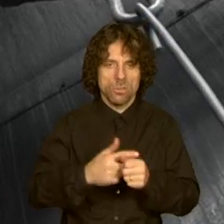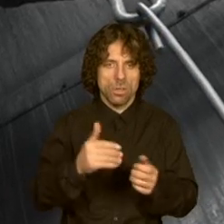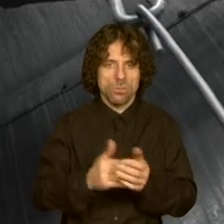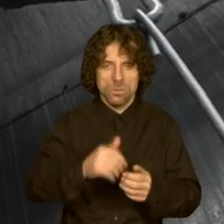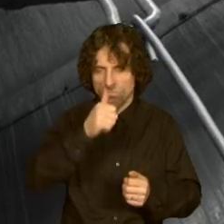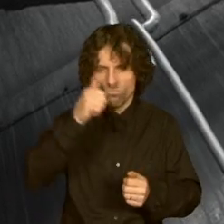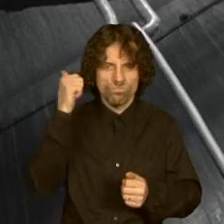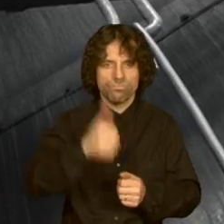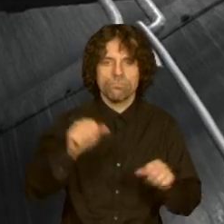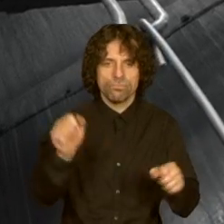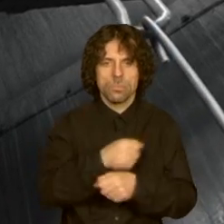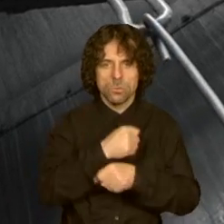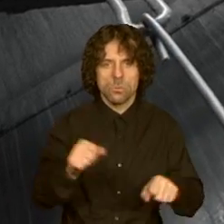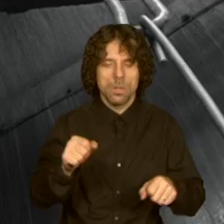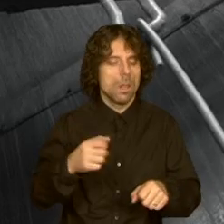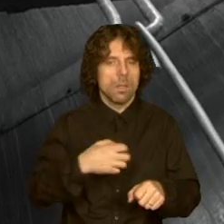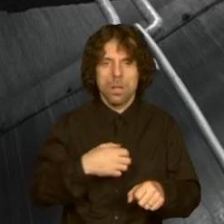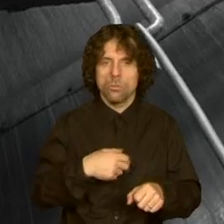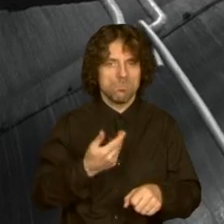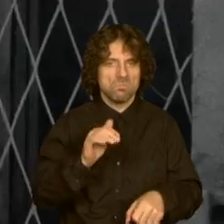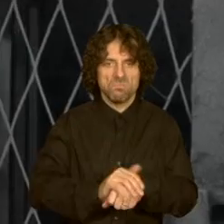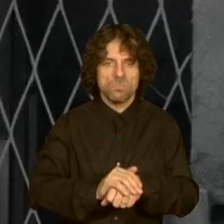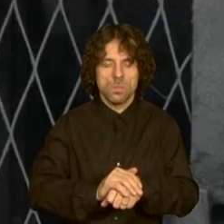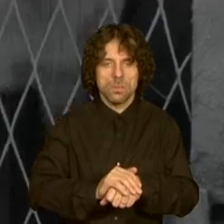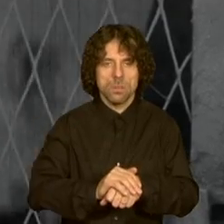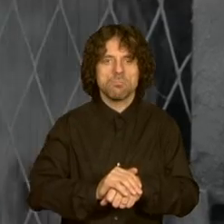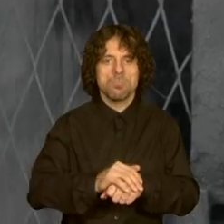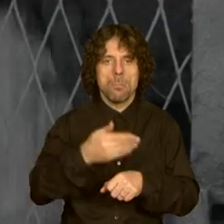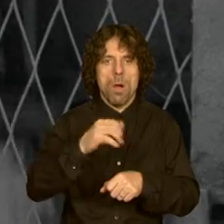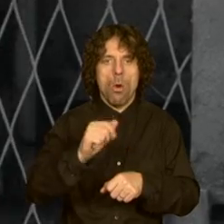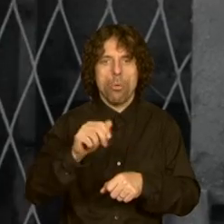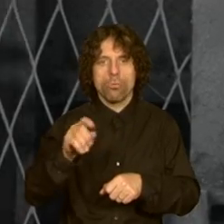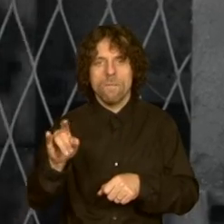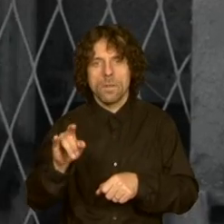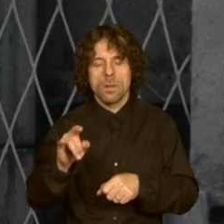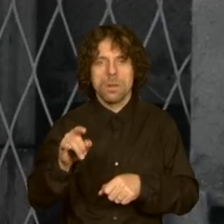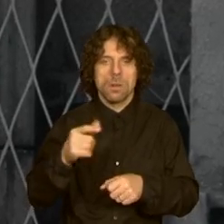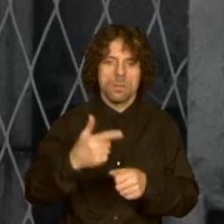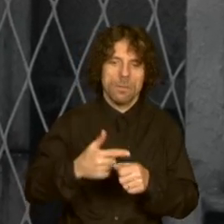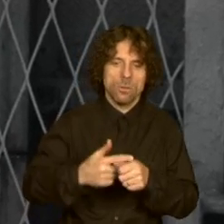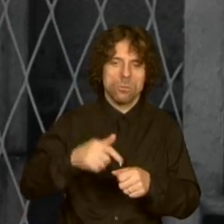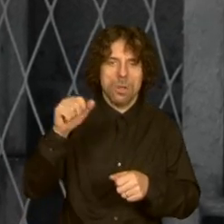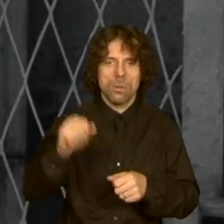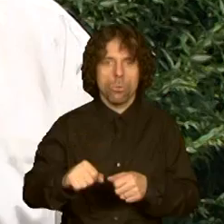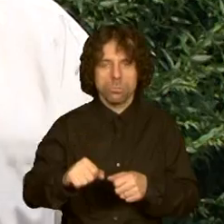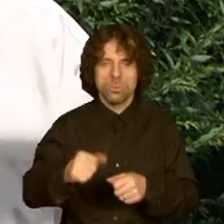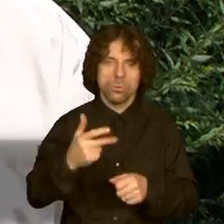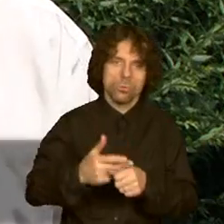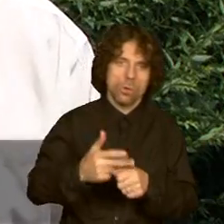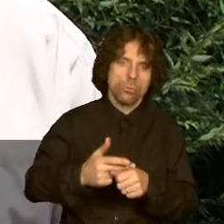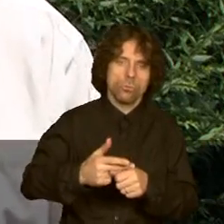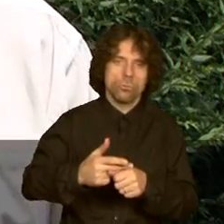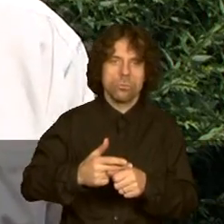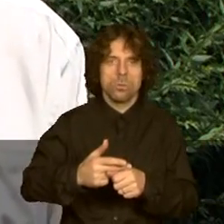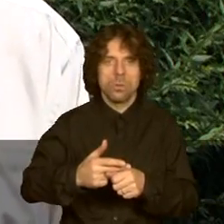koniecznie 20 tysięcy kopalni Makaszowej musi dać wydobycia. Dyrektor mówi, że tego nie da. Makaszowy 20 ton węgla, tysięcy ton węgla